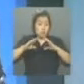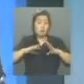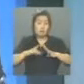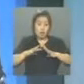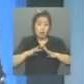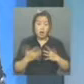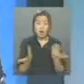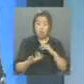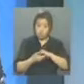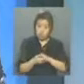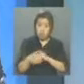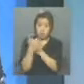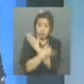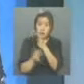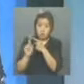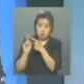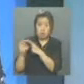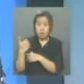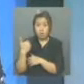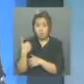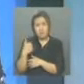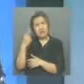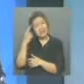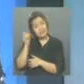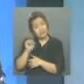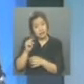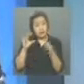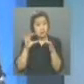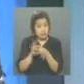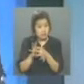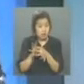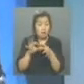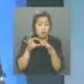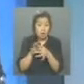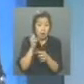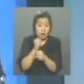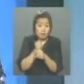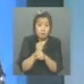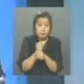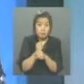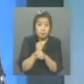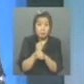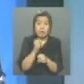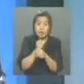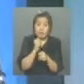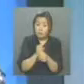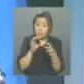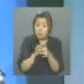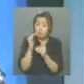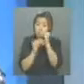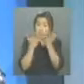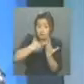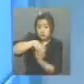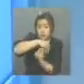วมมือกับต่างชาติก็มีการพูดคุยกันเรื่องของพลังงานการสร้างพลังการพัฒนาเศรษฐกิจอย่างยั่งยืนค่ะ